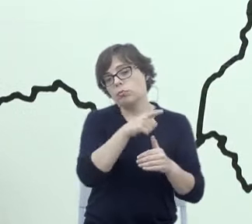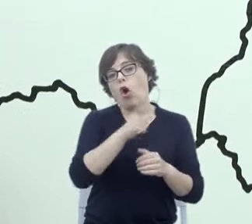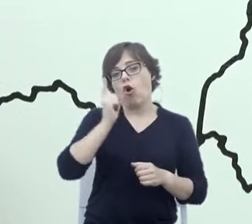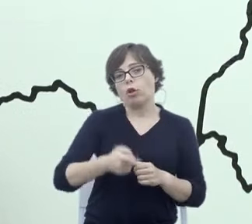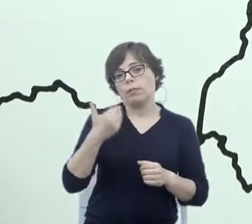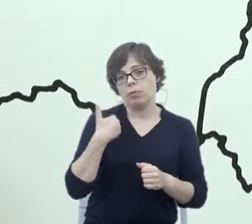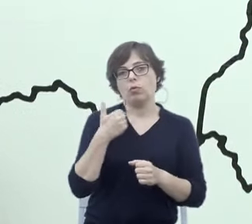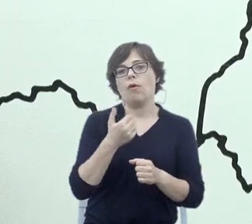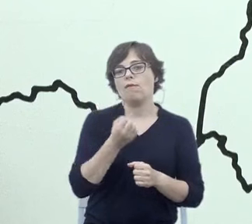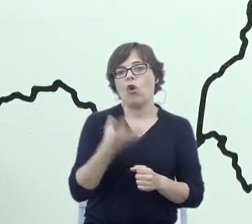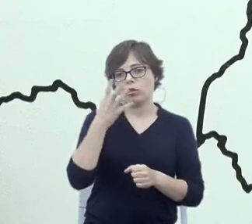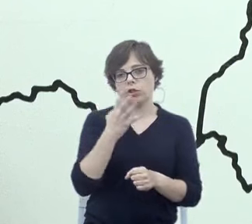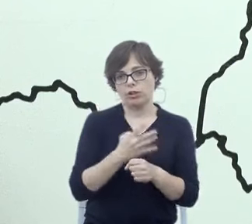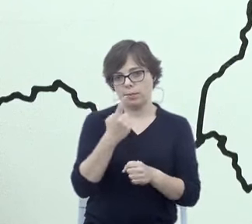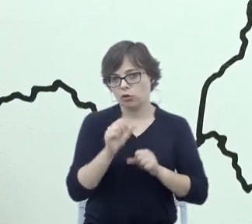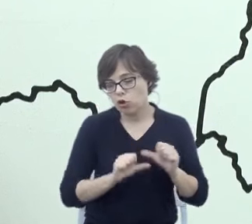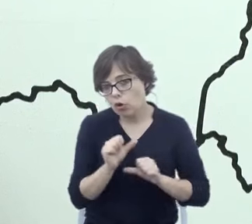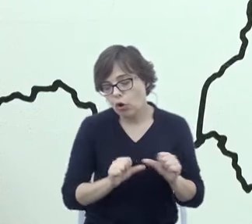wiosną 1941 roku,